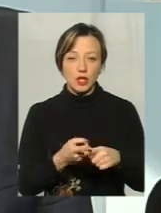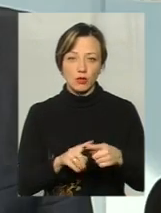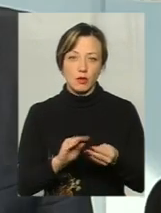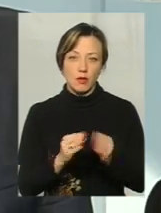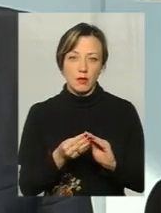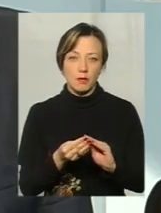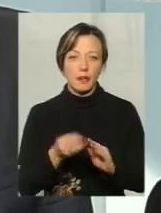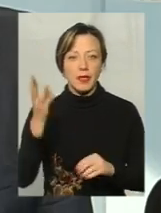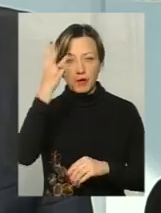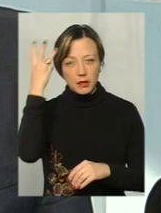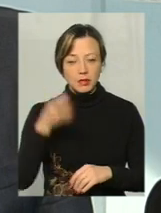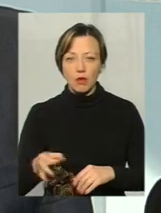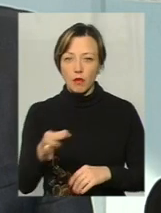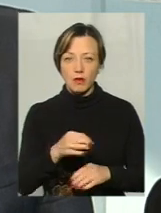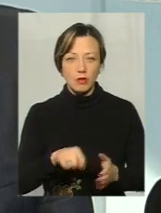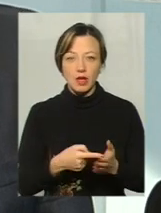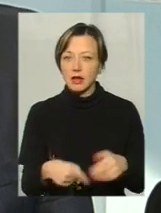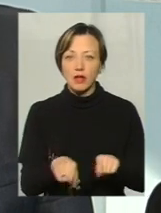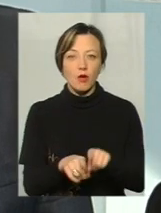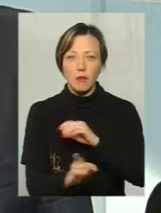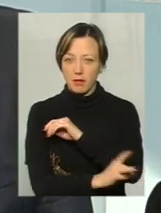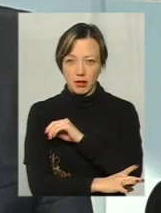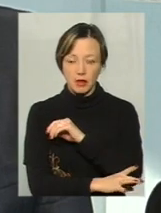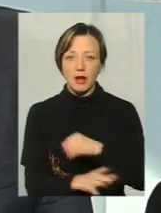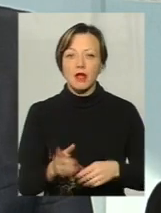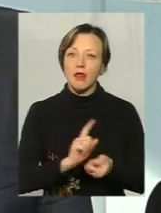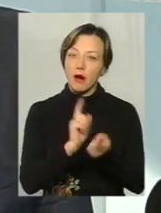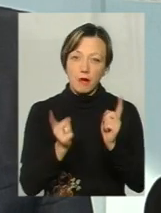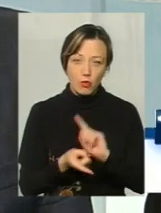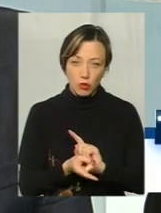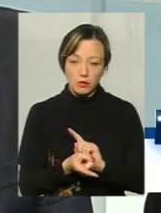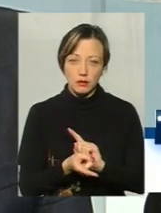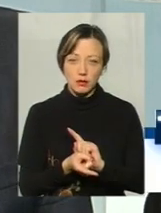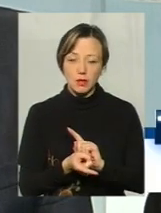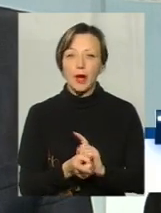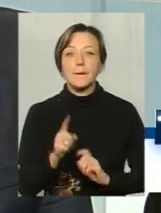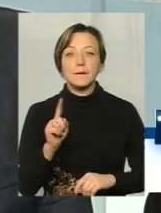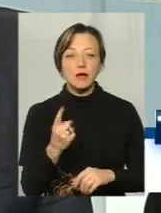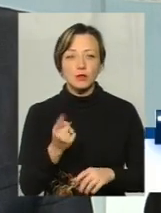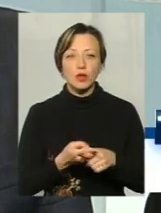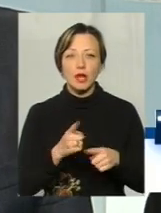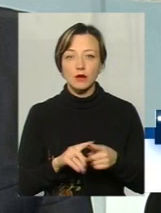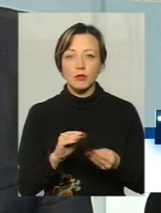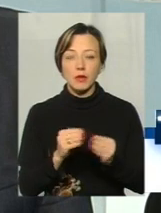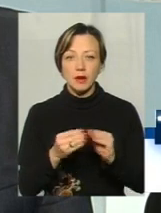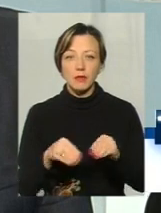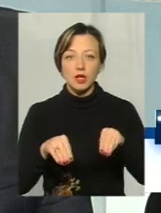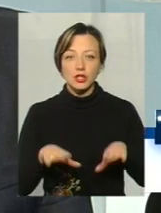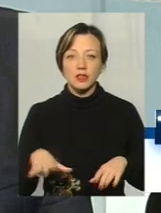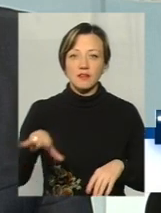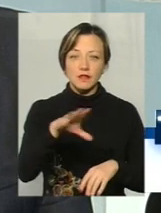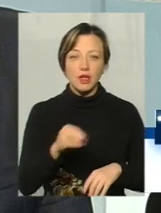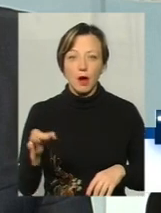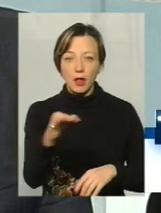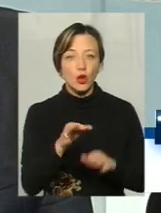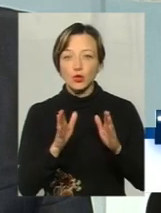проблему. Хмельницкая область и город не такой уже бедный, наоборот. Почему эту проблему решили во всех